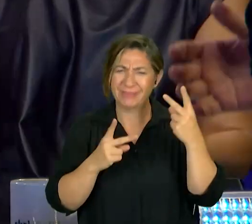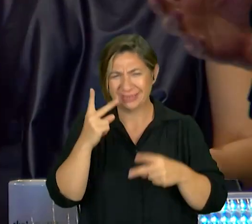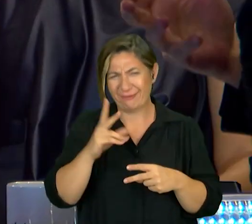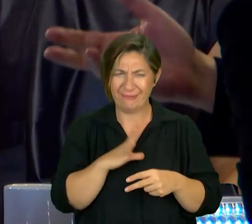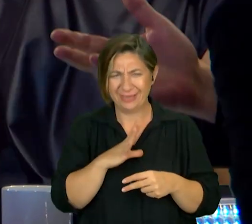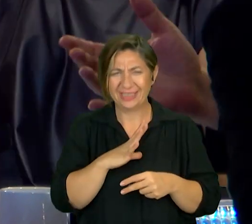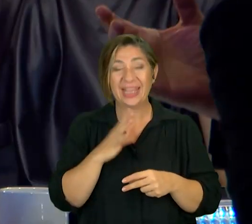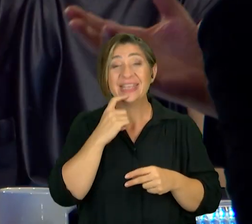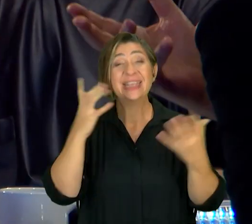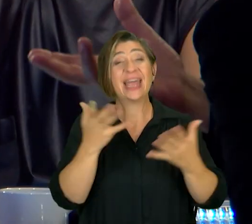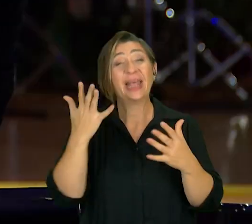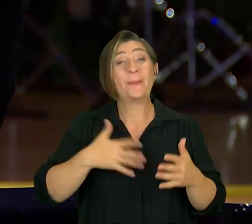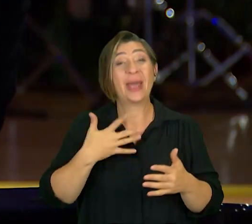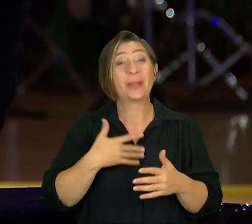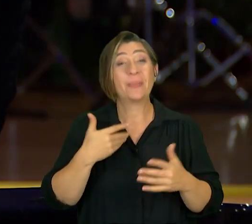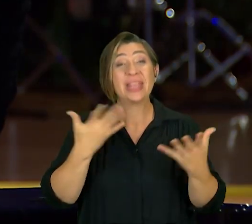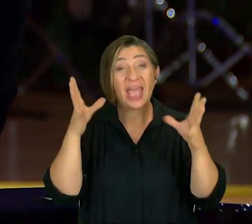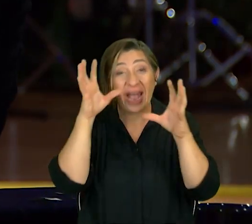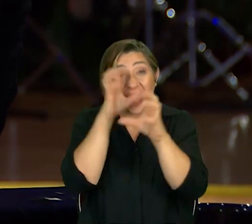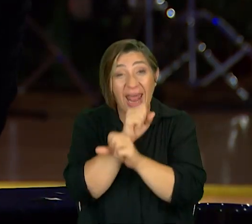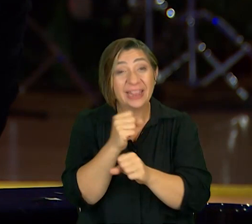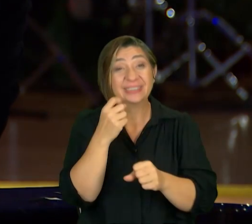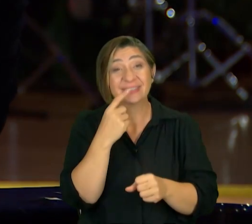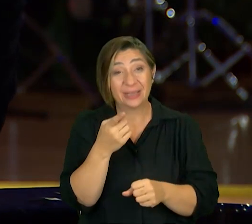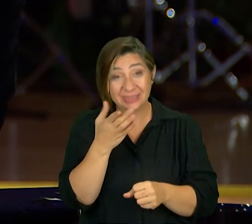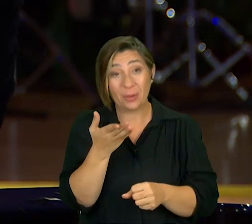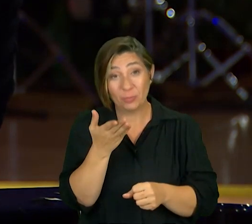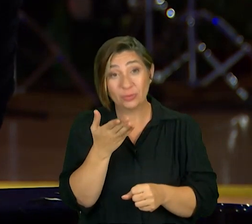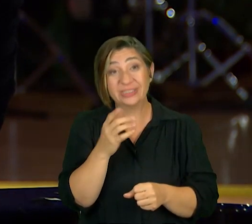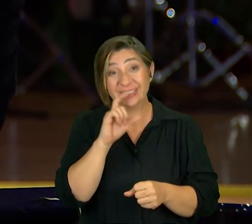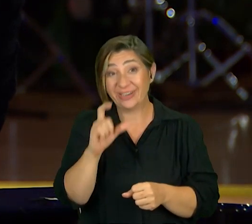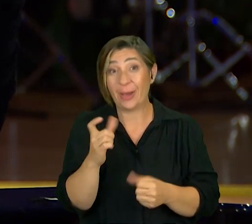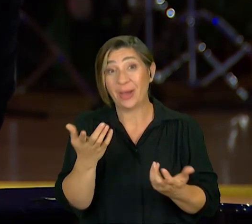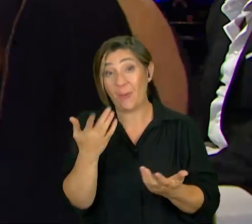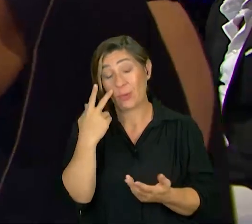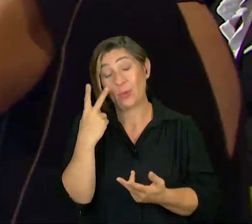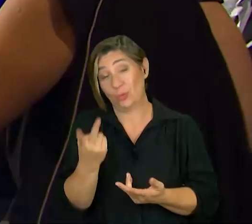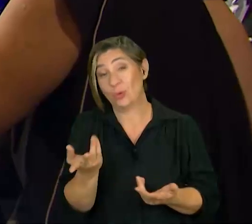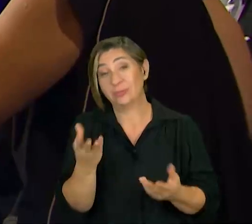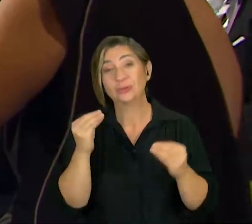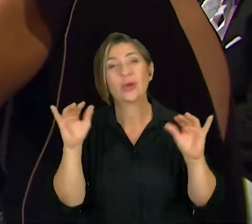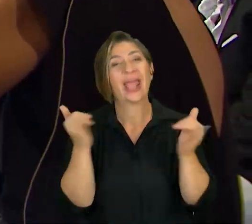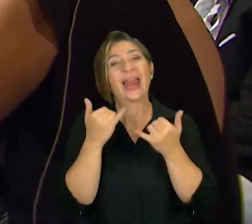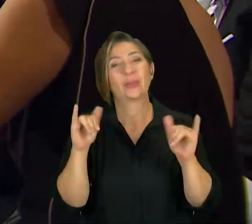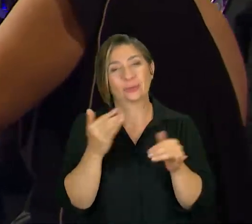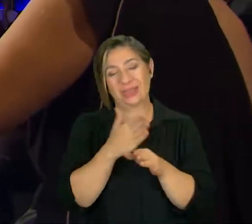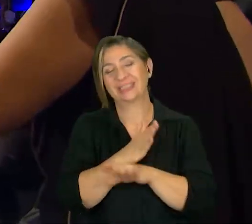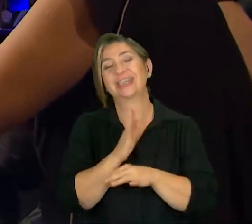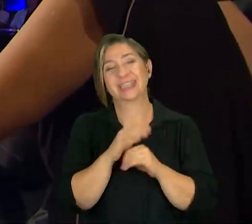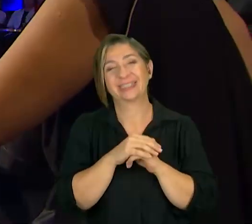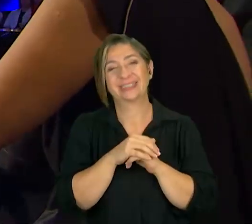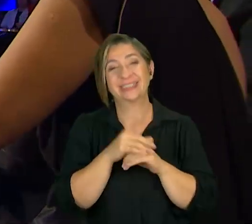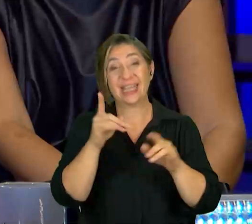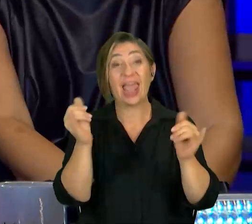bazen yıllar yılı merak eder. Beni niye karanlıkta bırakıyorlar diye. Yani bunun yanıtı tabii ki ortada değil ama mi? Ama çok eğleniyoruz gerçekten. Tabii ki eğleniyorsunuz.